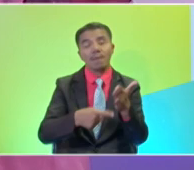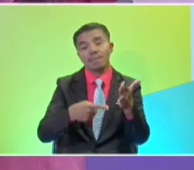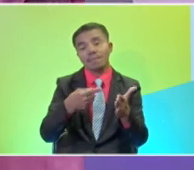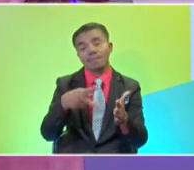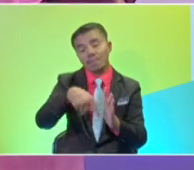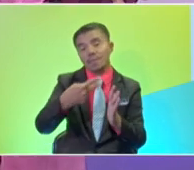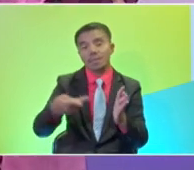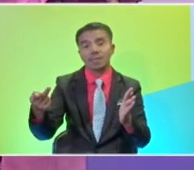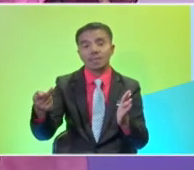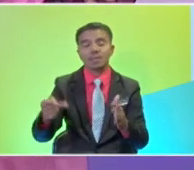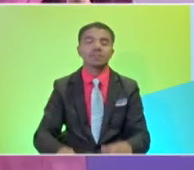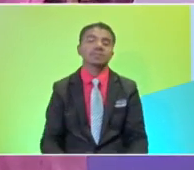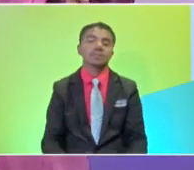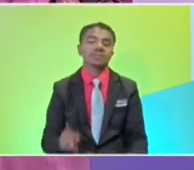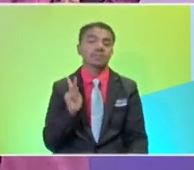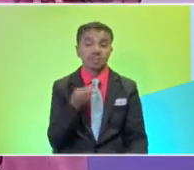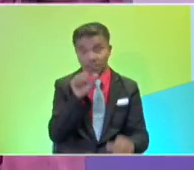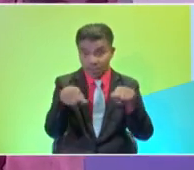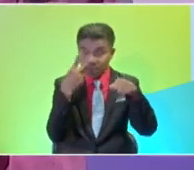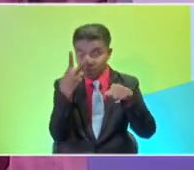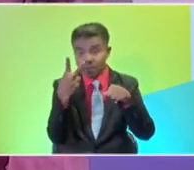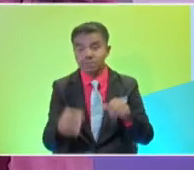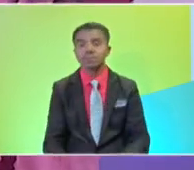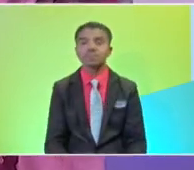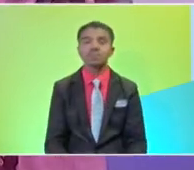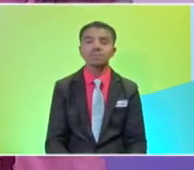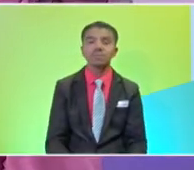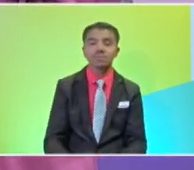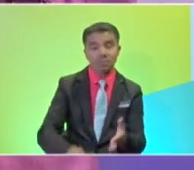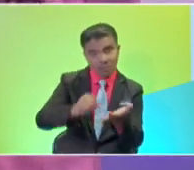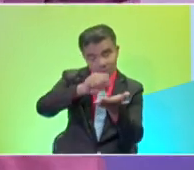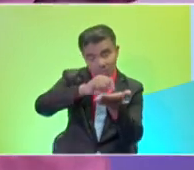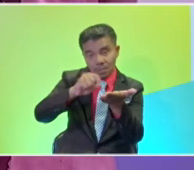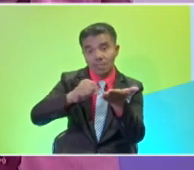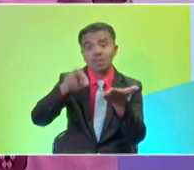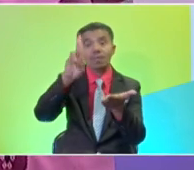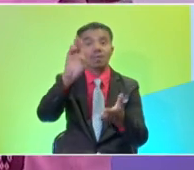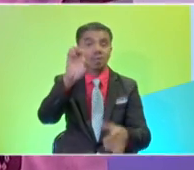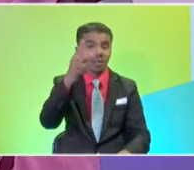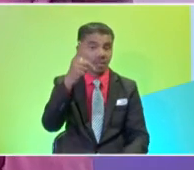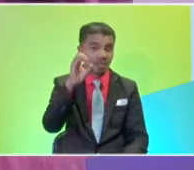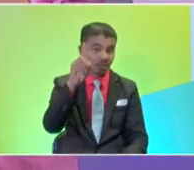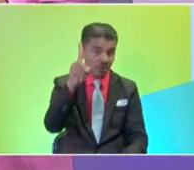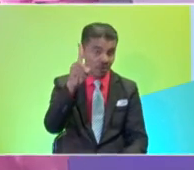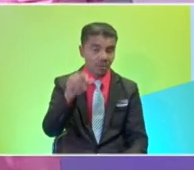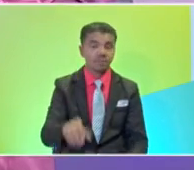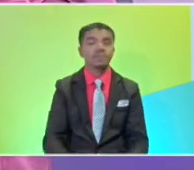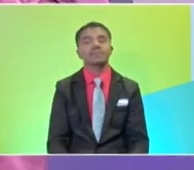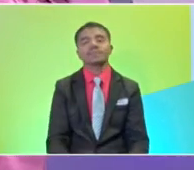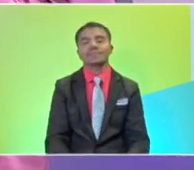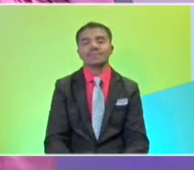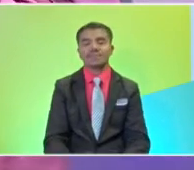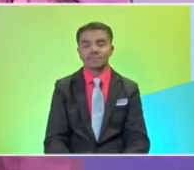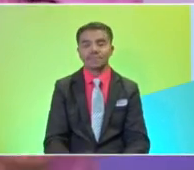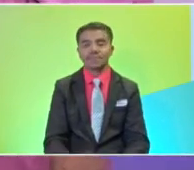rekod bacaan ya rekod bacaan tu kamu Simpang kat mana Ke tak ada masalah yang penting Cikgu ingat dan kita rekodkan ah